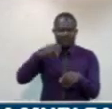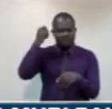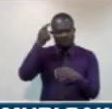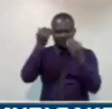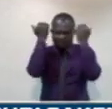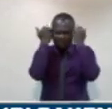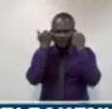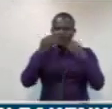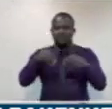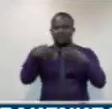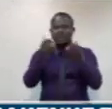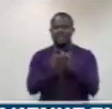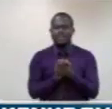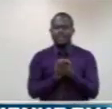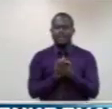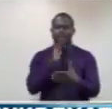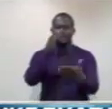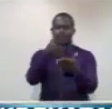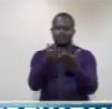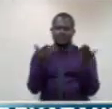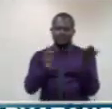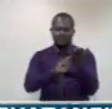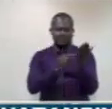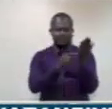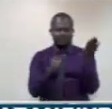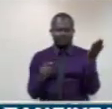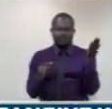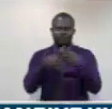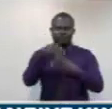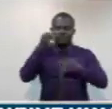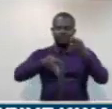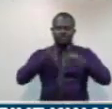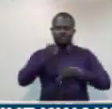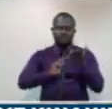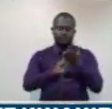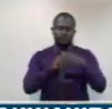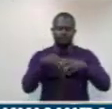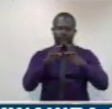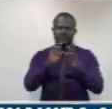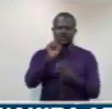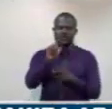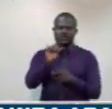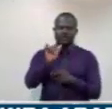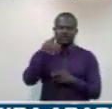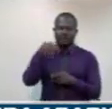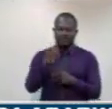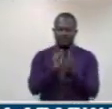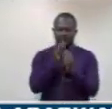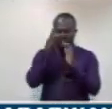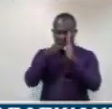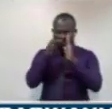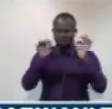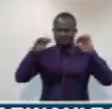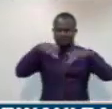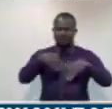ubutabera bwatanzwe. Kugeza ubu hifashishijwe ikoranabuhanga mu iburanisha hakoreshwa uburyo bwa Skype na video conference, ndetse